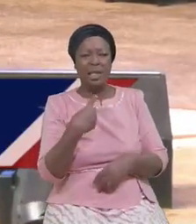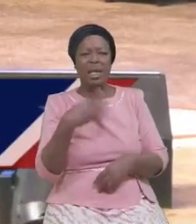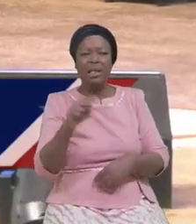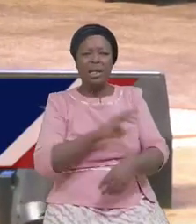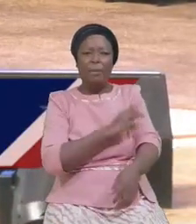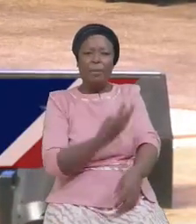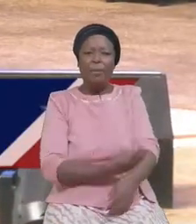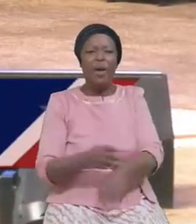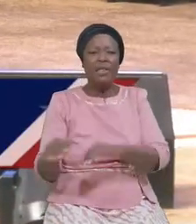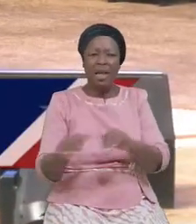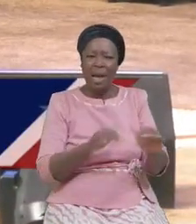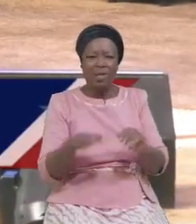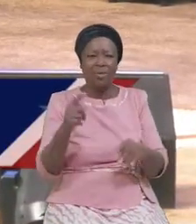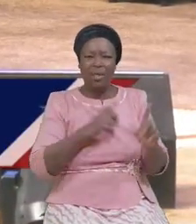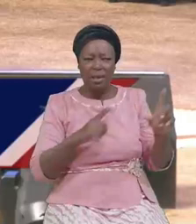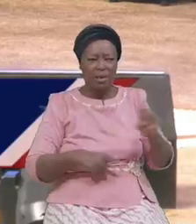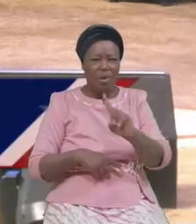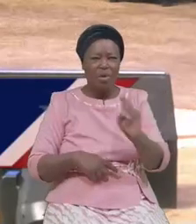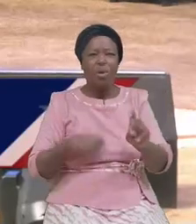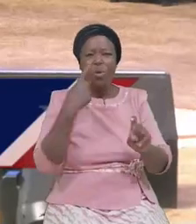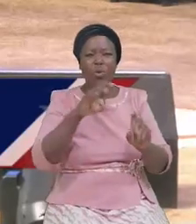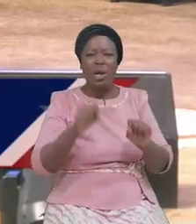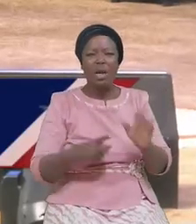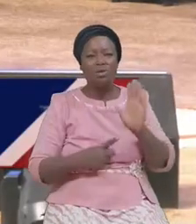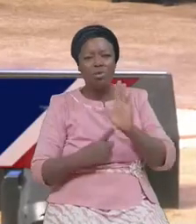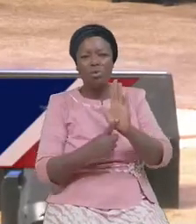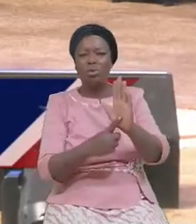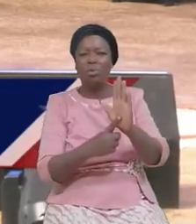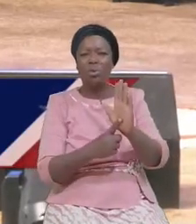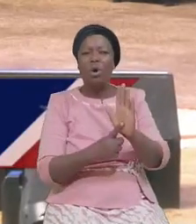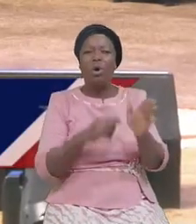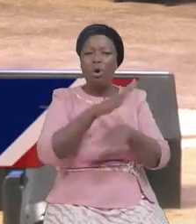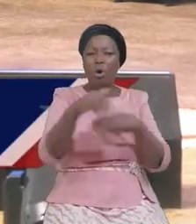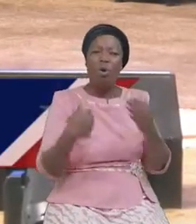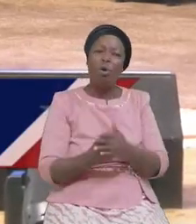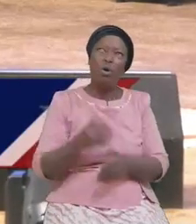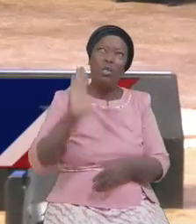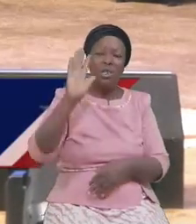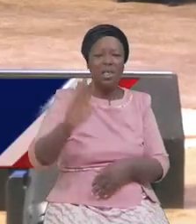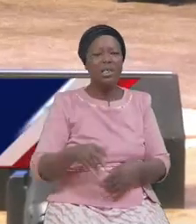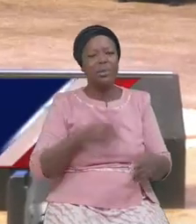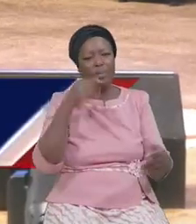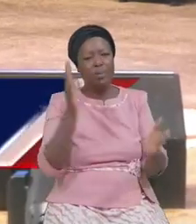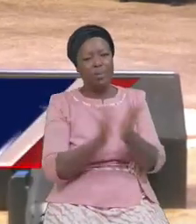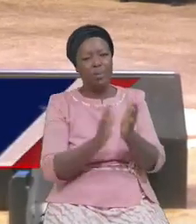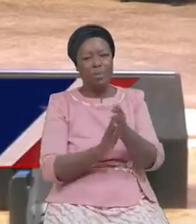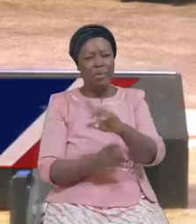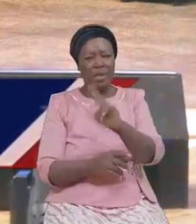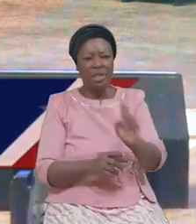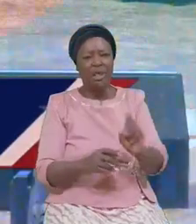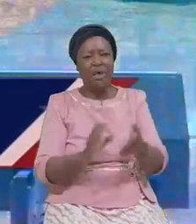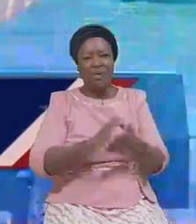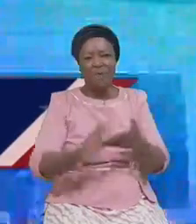faits de l'Éternel, qui publiera toute sa louange. Verset 3,